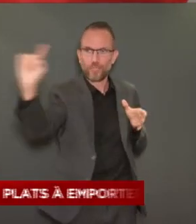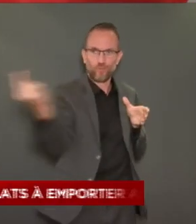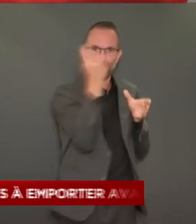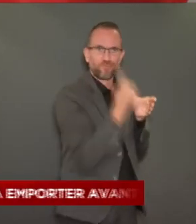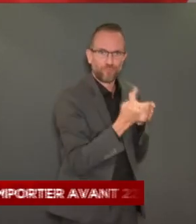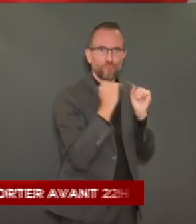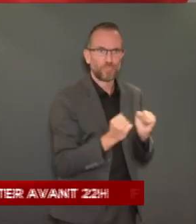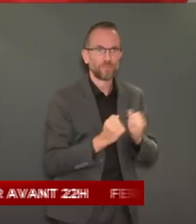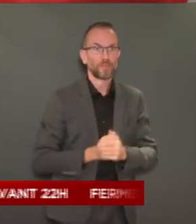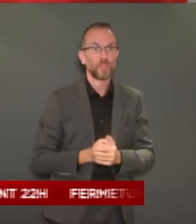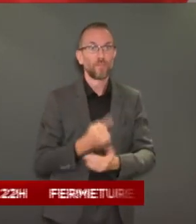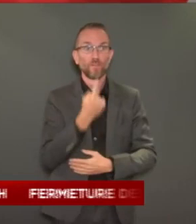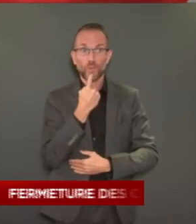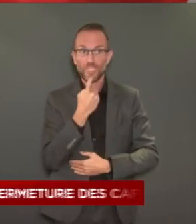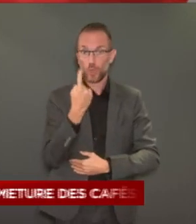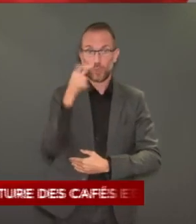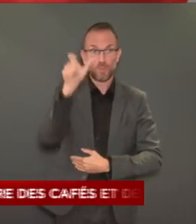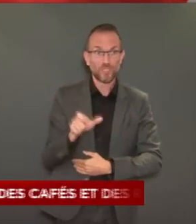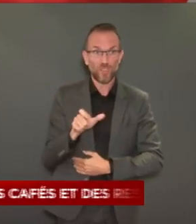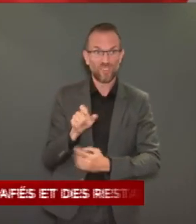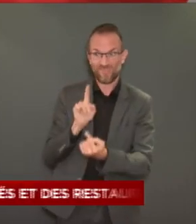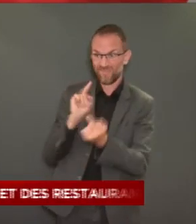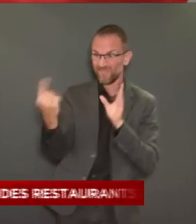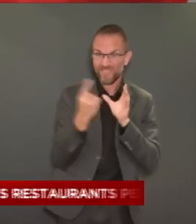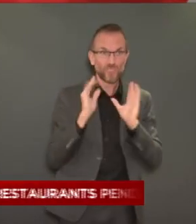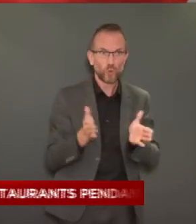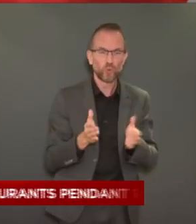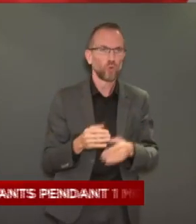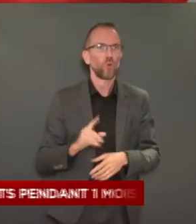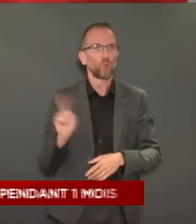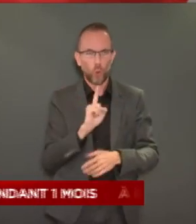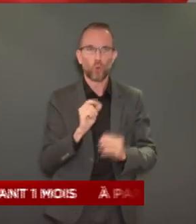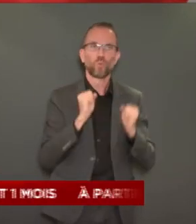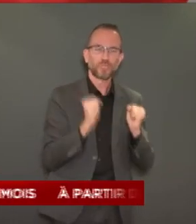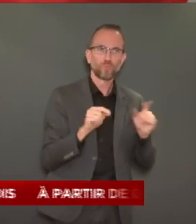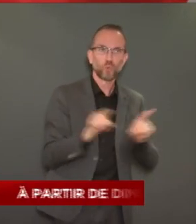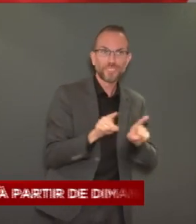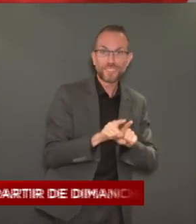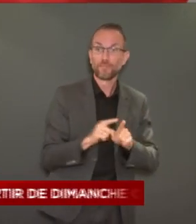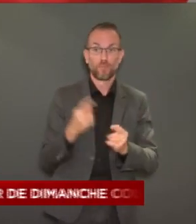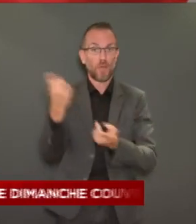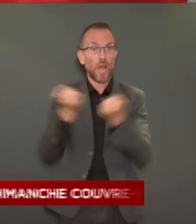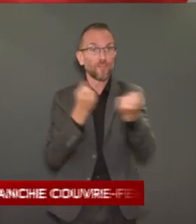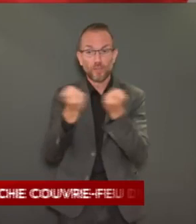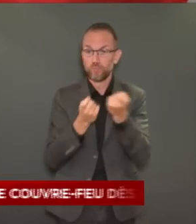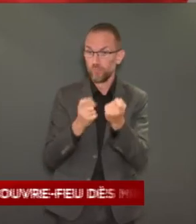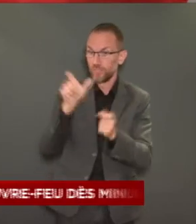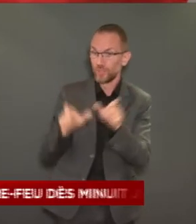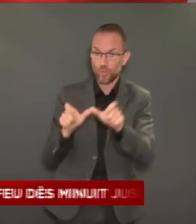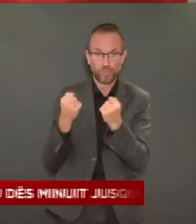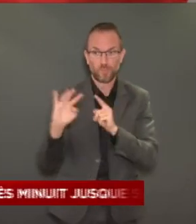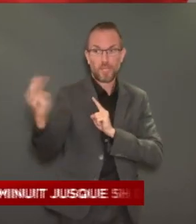voir personne? Mais non. Vous pouvez inviter chez vous 4 personnes, en respectant les règles